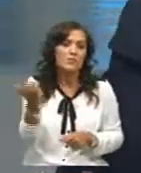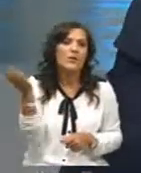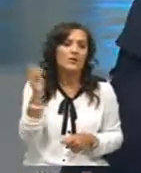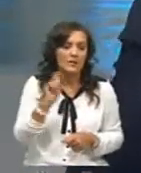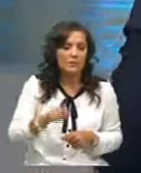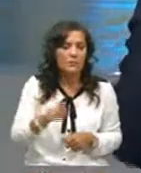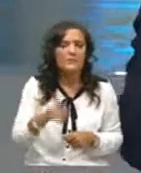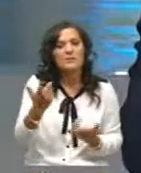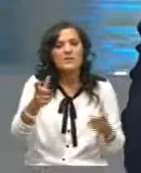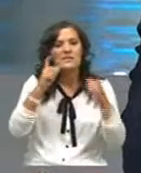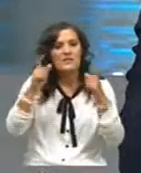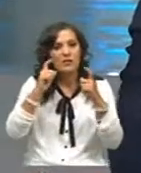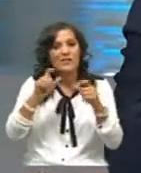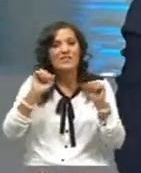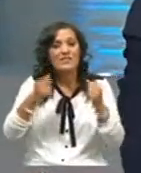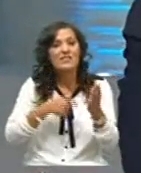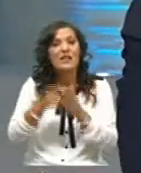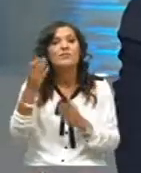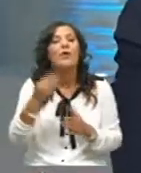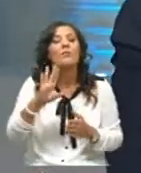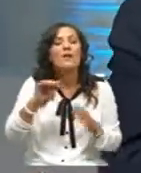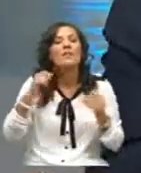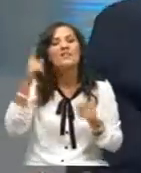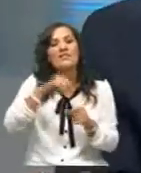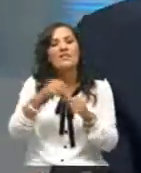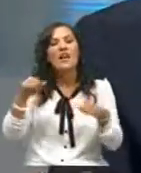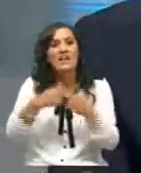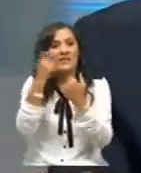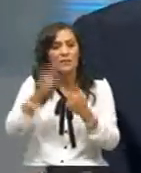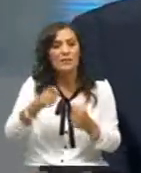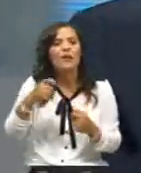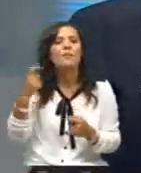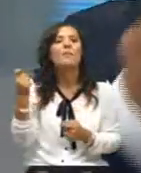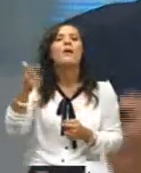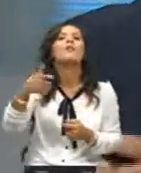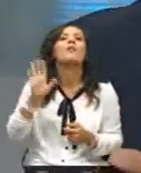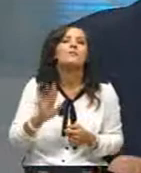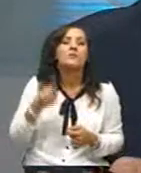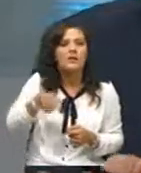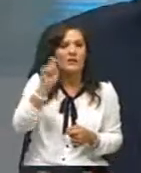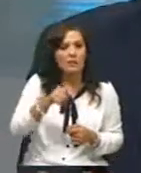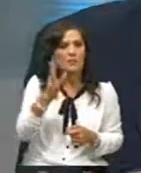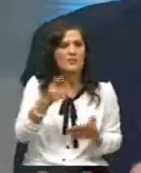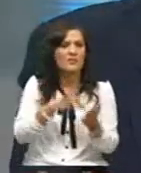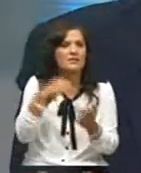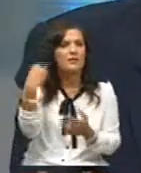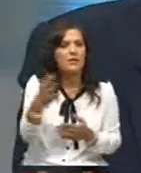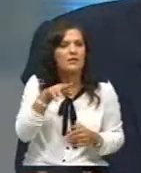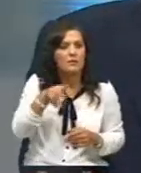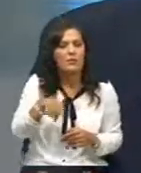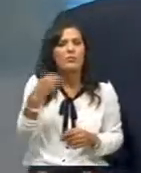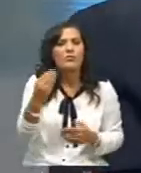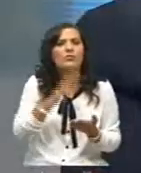mesela sigortalar kış lastiği iyi düşün kaza yapan arabalara tazminat ödemeyecek güzel böyle bir güzel gelecek bölümde